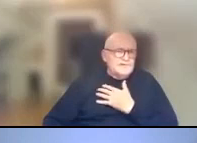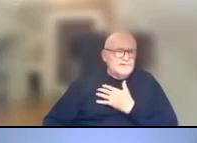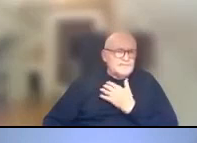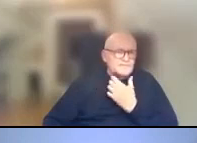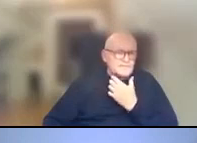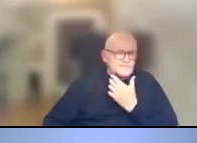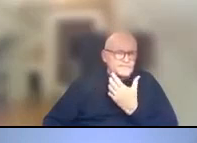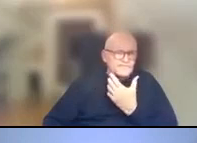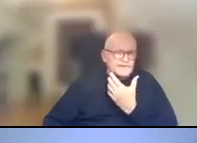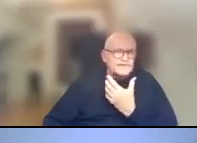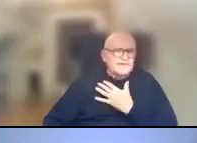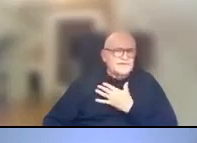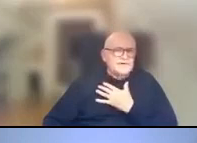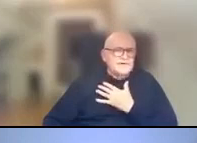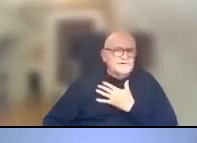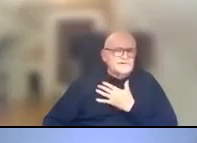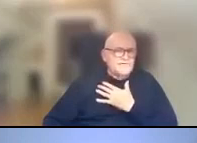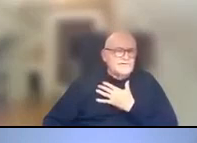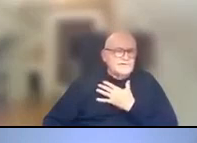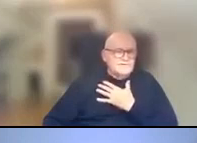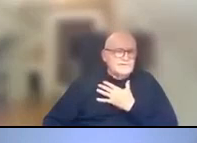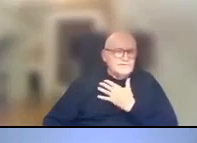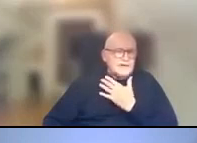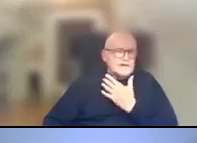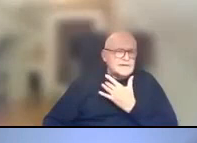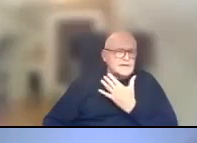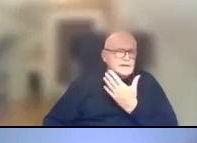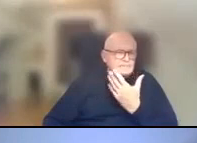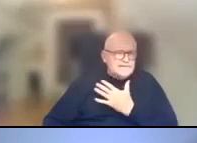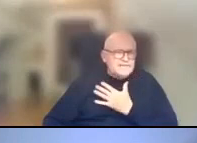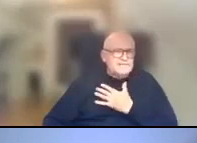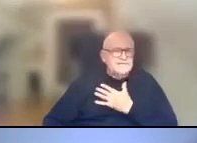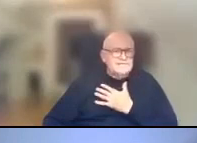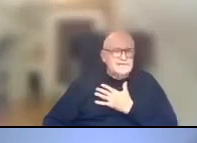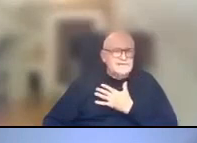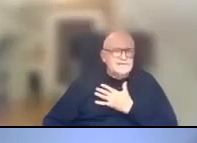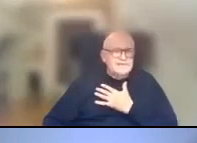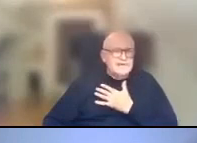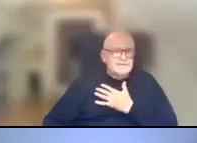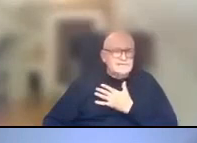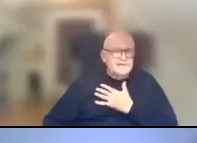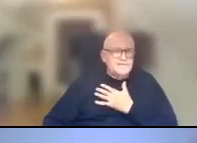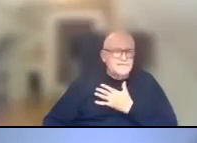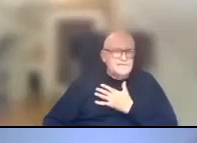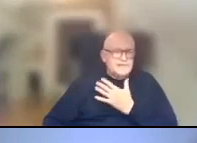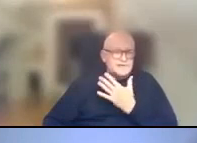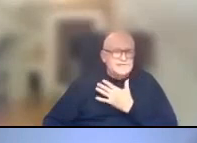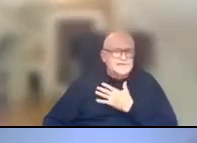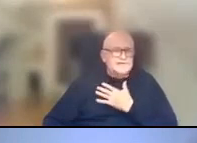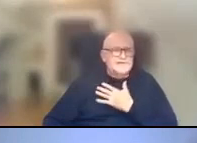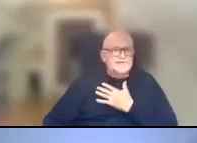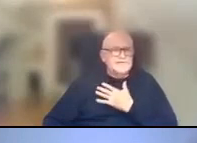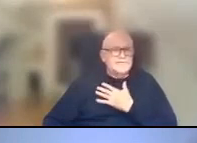wirkender Pfleger, so wie die allermeisten, die ich je kennengelernt habe, und